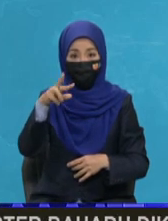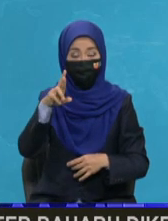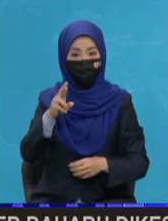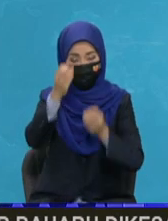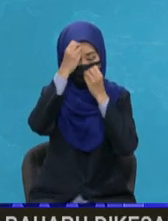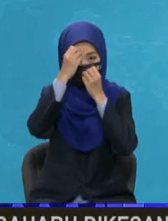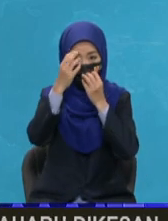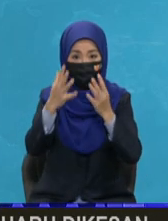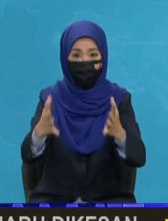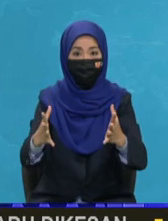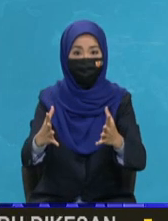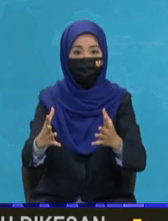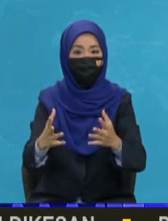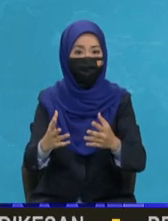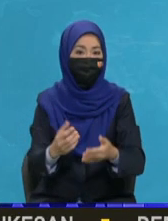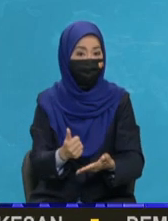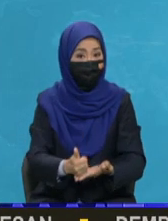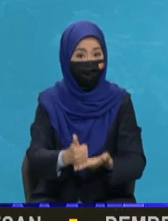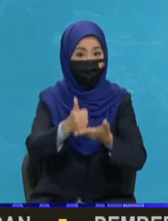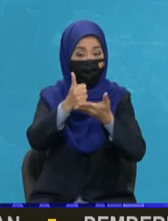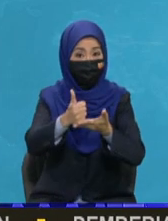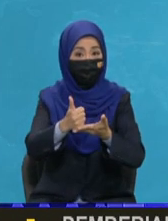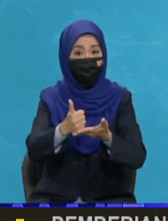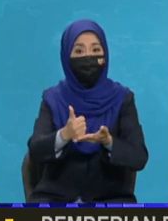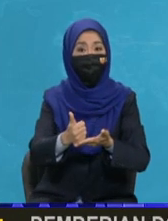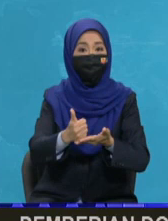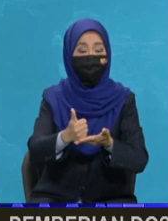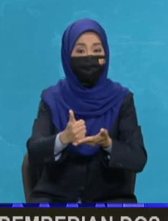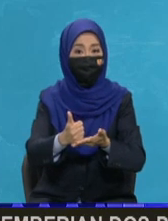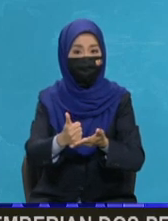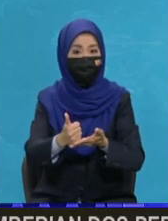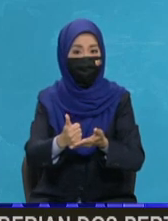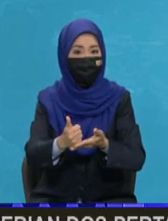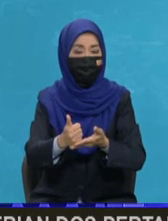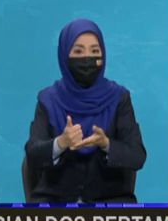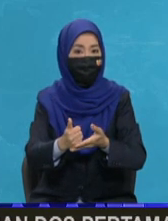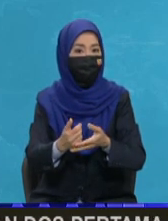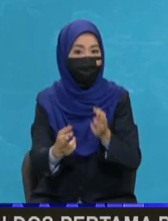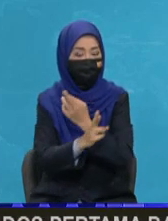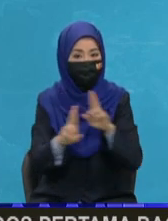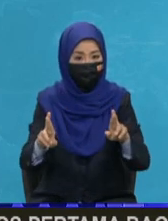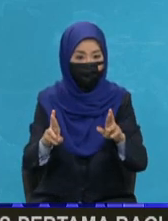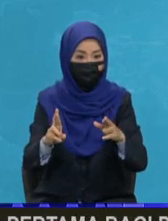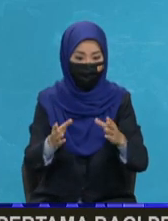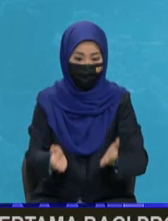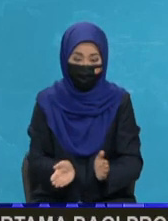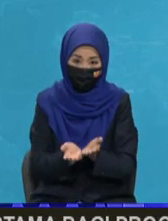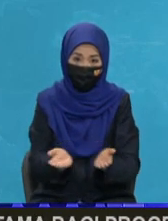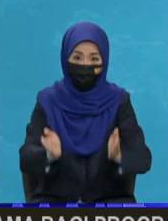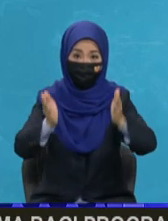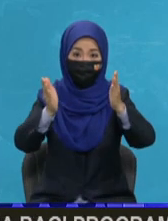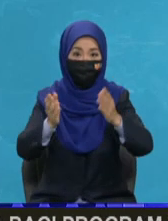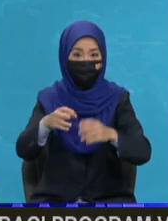siaran afghani memaklumkan bagi menangani masalah itu pihaknya menyediakan tangki-tangki biru dan stand